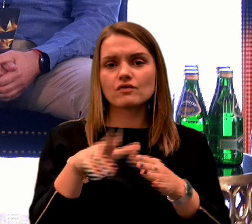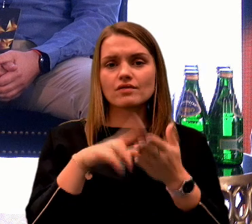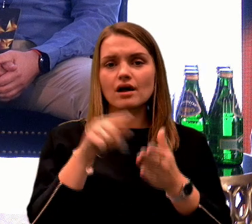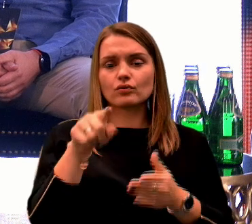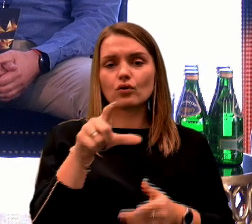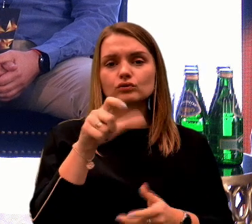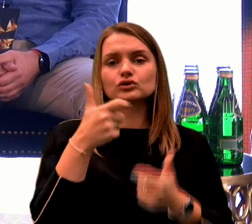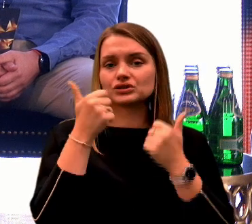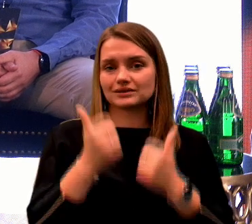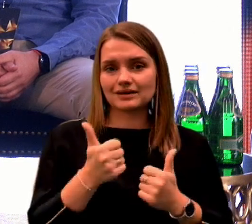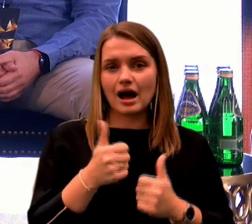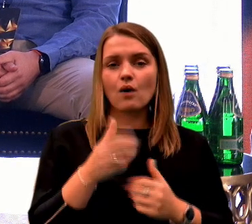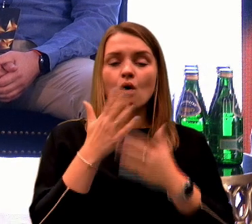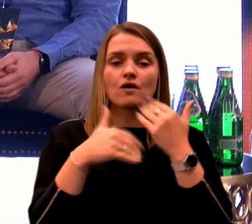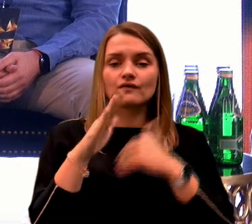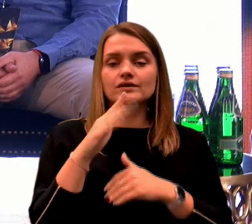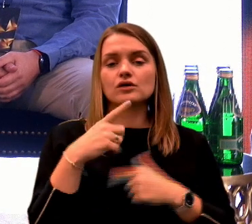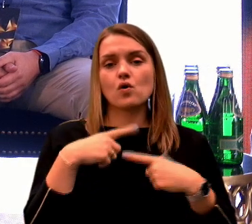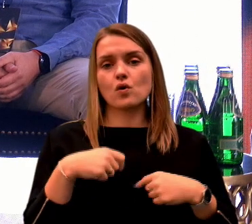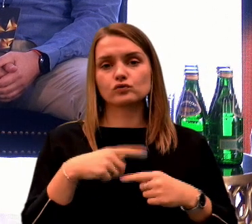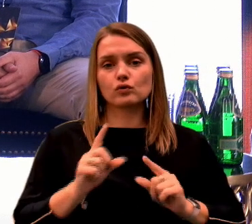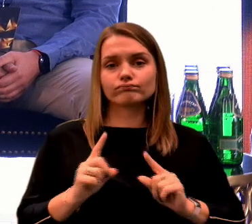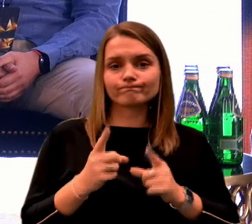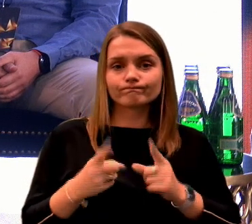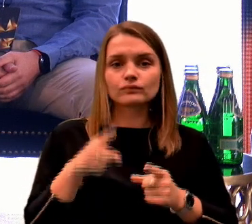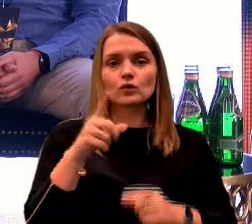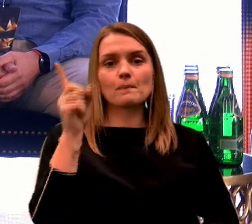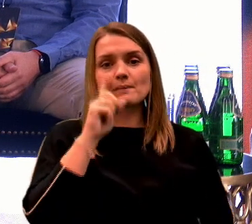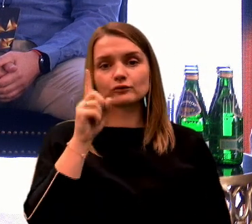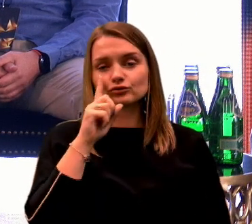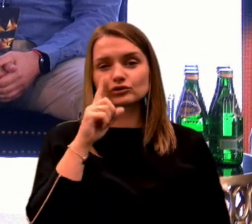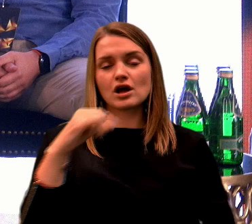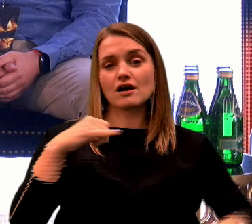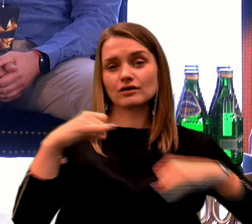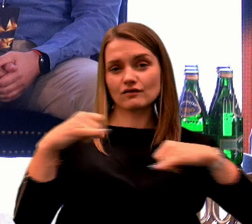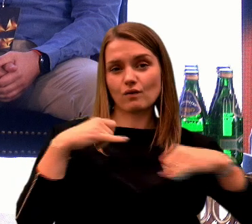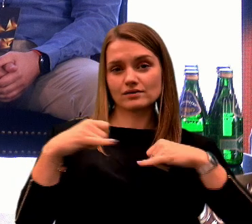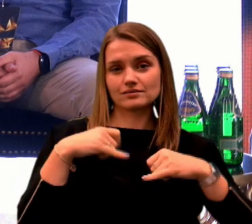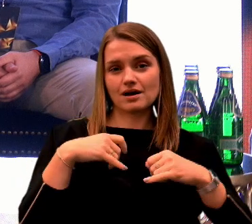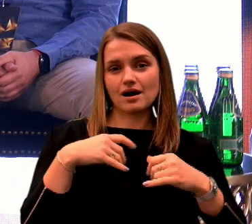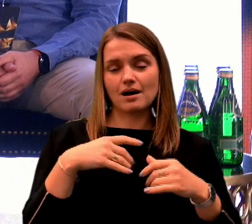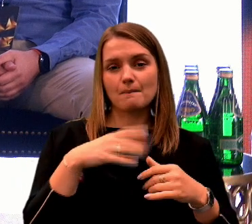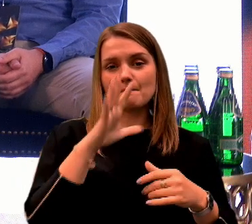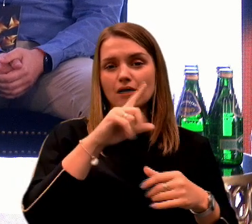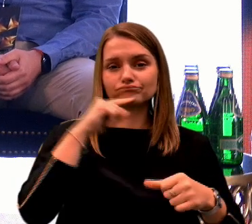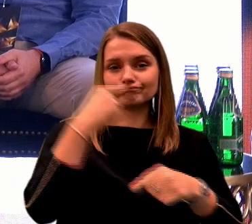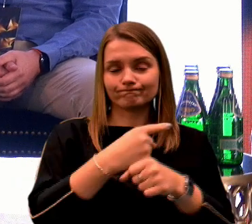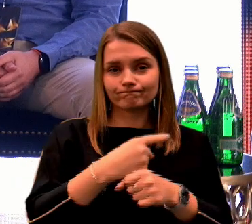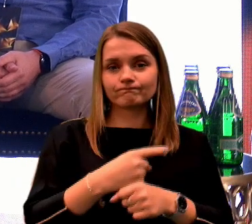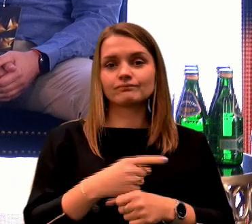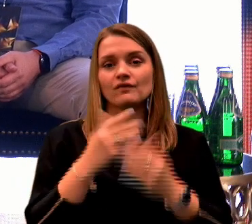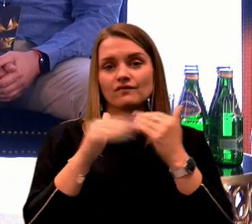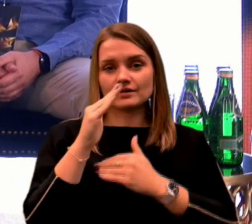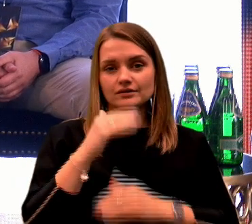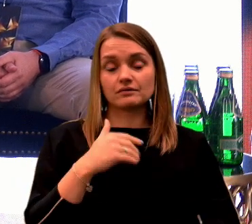menadżerów, dyrektorów to mężczyźni. I władza równa się odpowiedzialność w mojej firmie czy organizacji. I